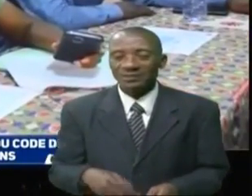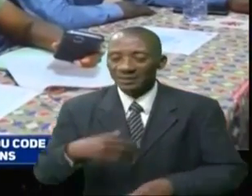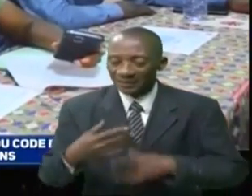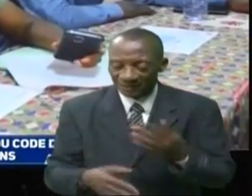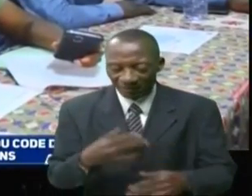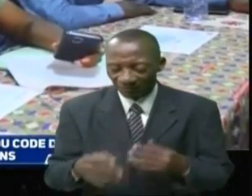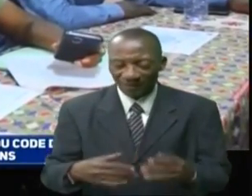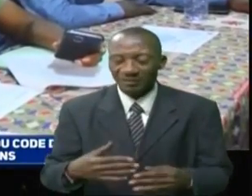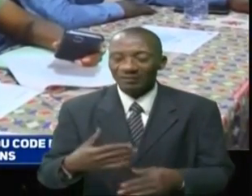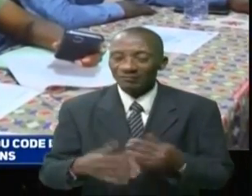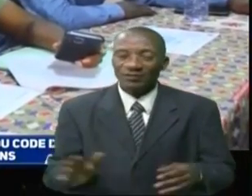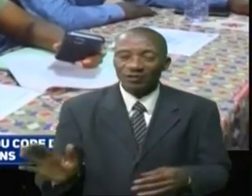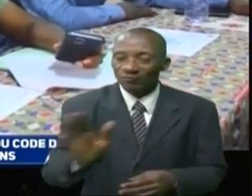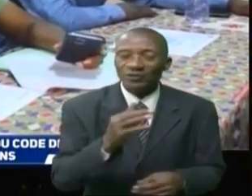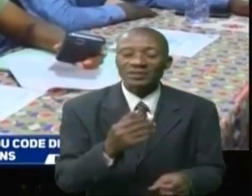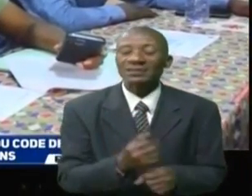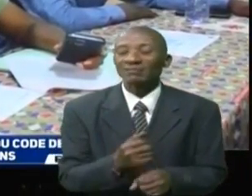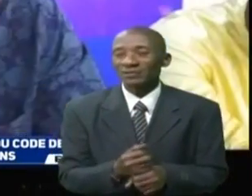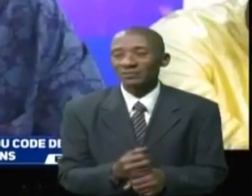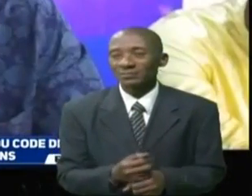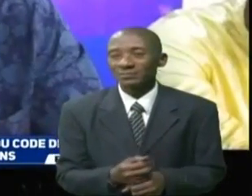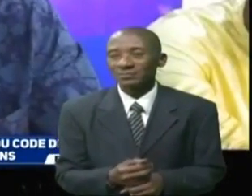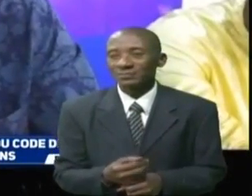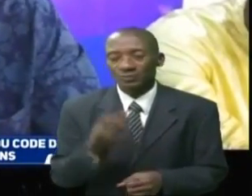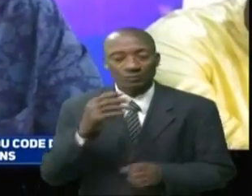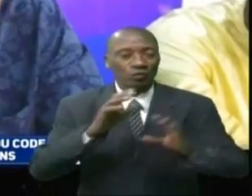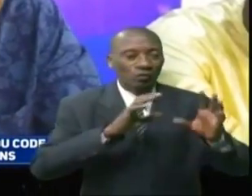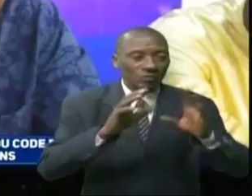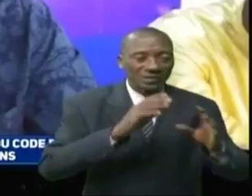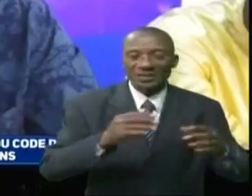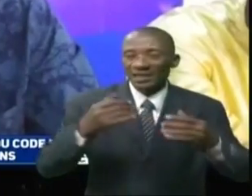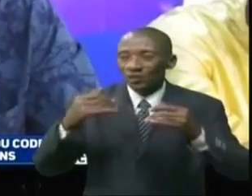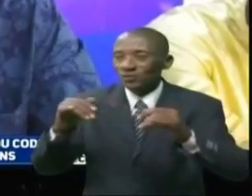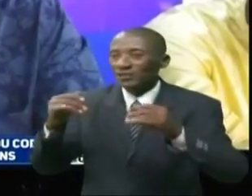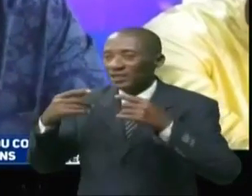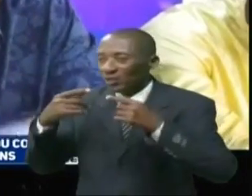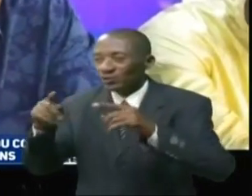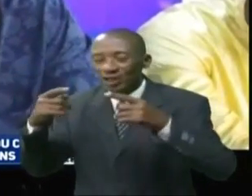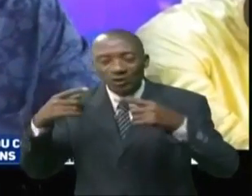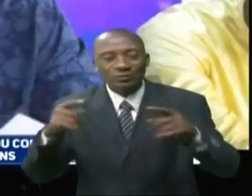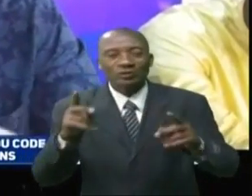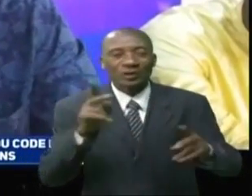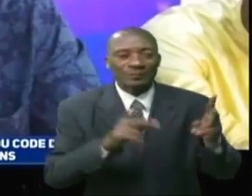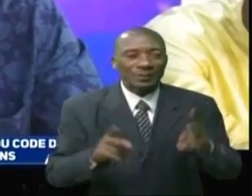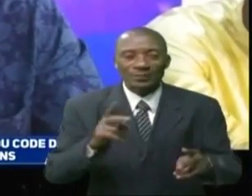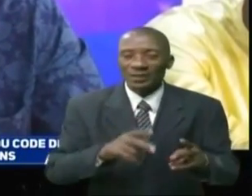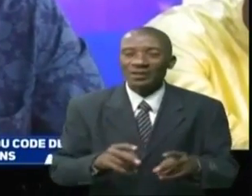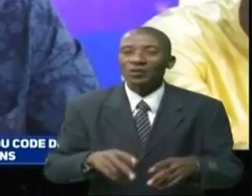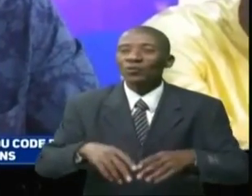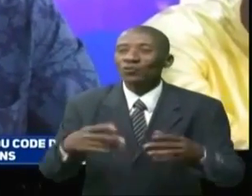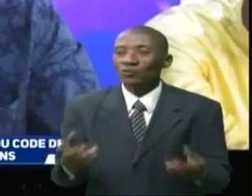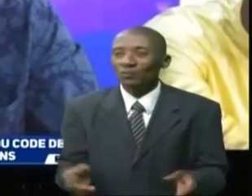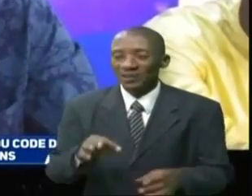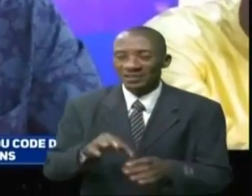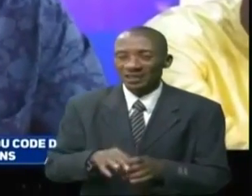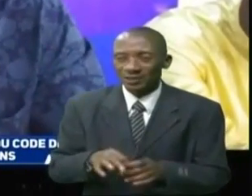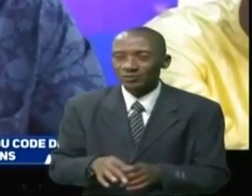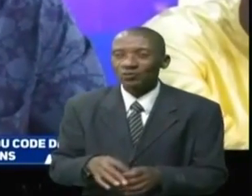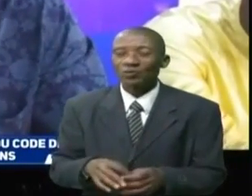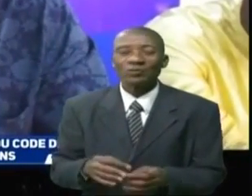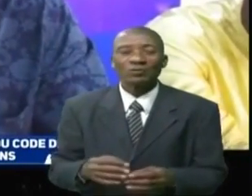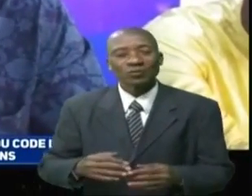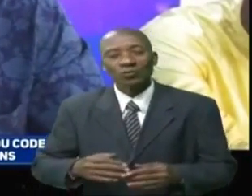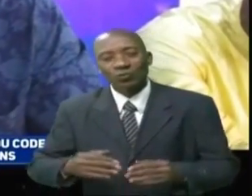démontrer, aussi bien pour la réussite que pour l'échec du processus électoral. Ainsi,